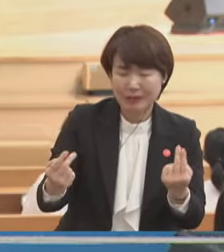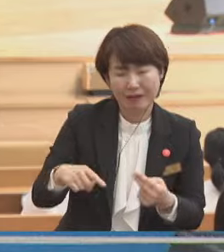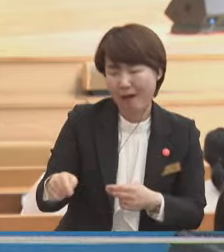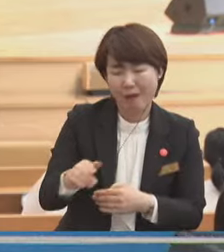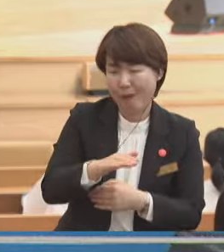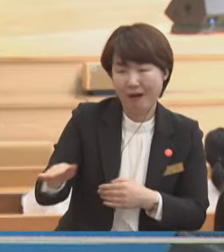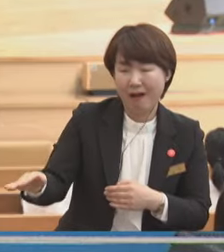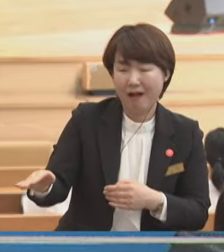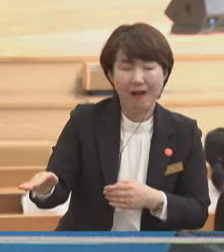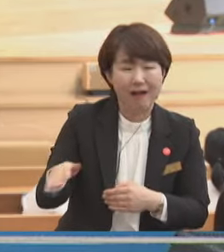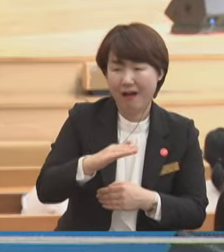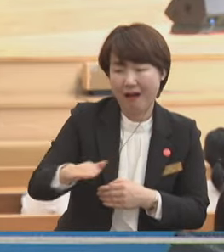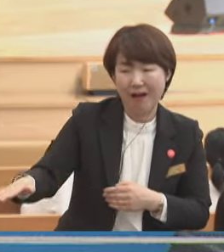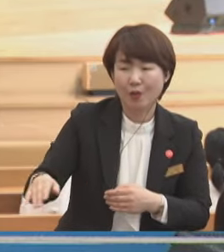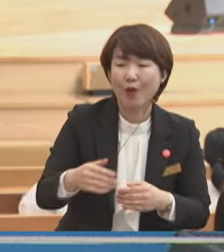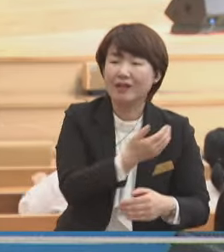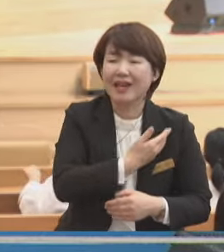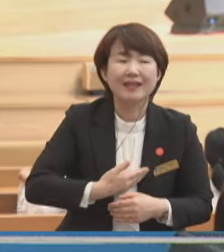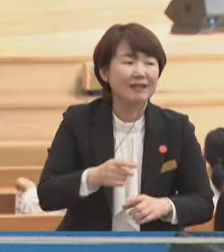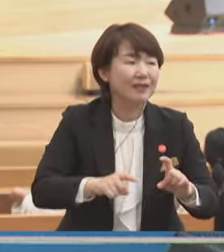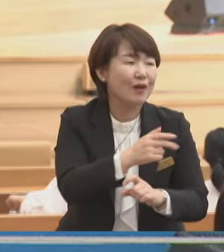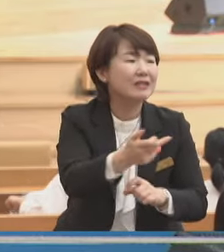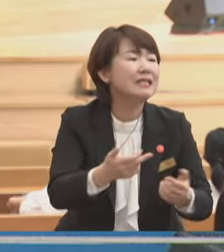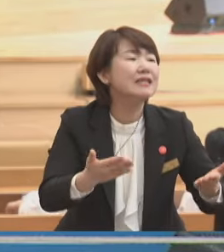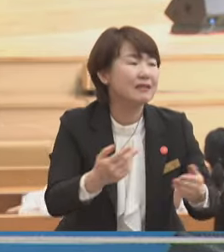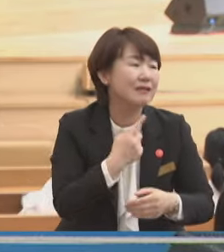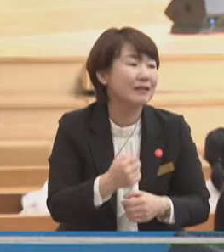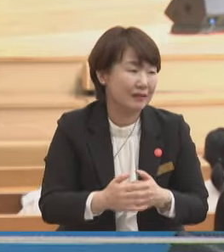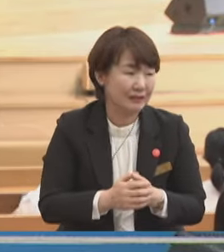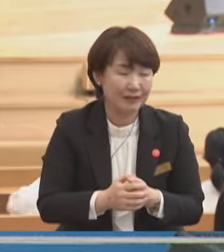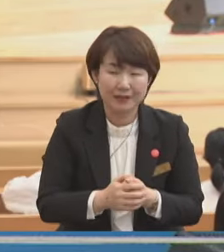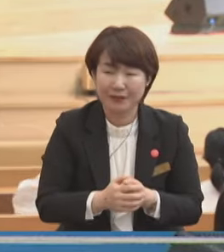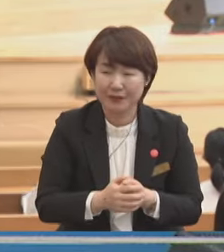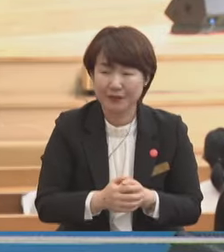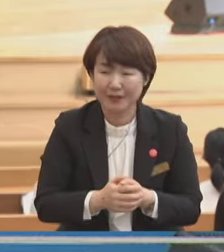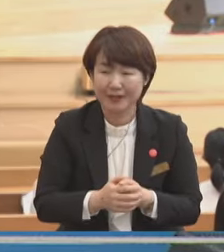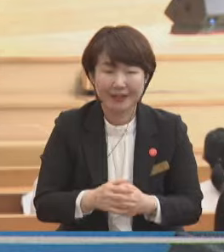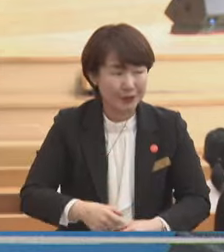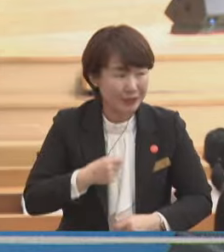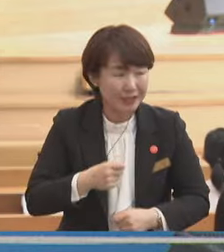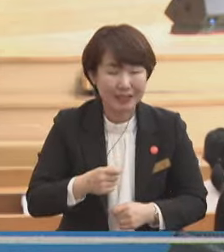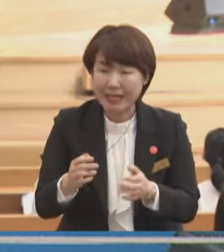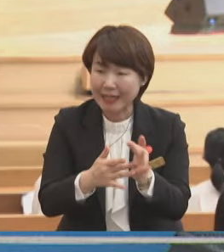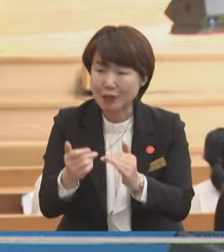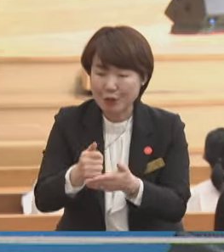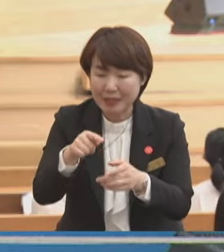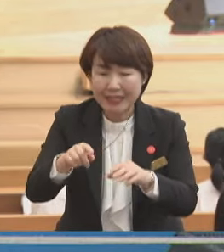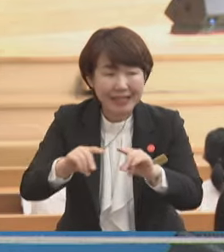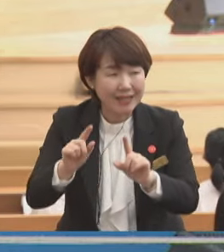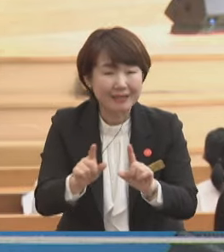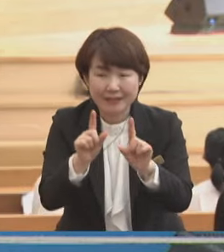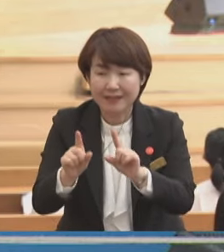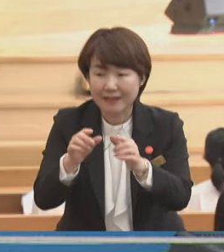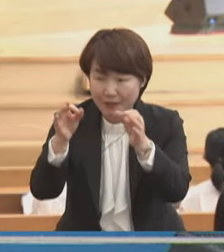사역들을 제자들이 해내는 거예요 말해가지고 예수님이 땅에 계시는 동안